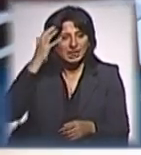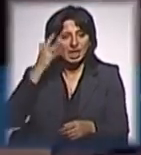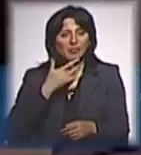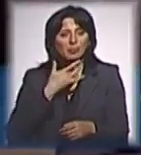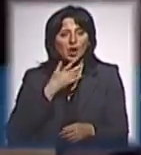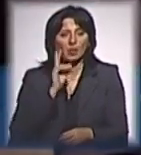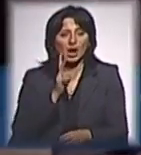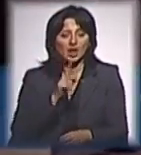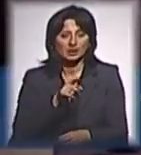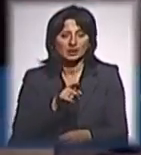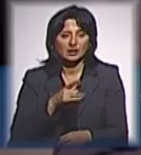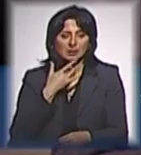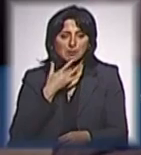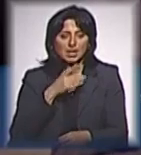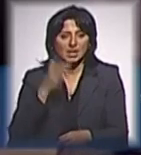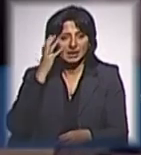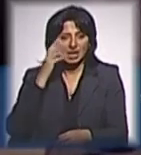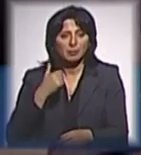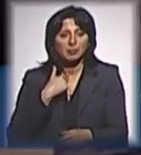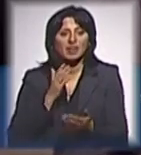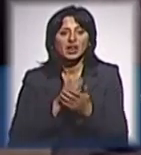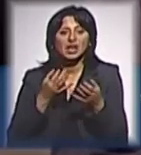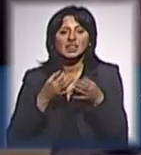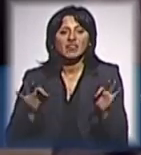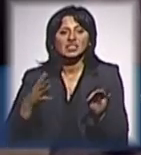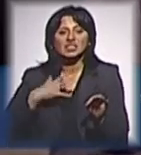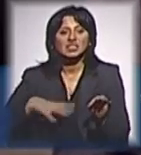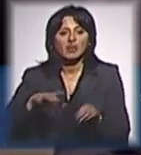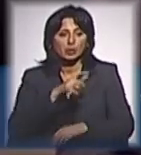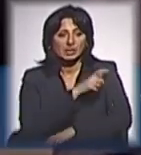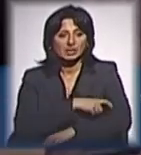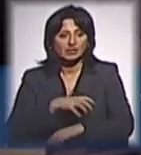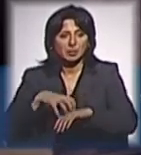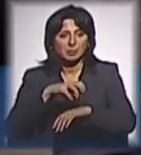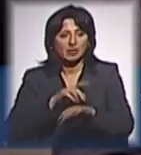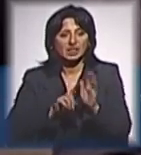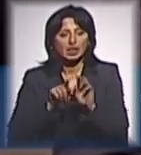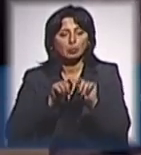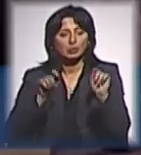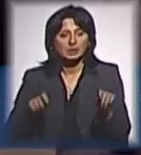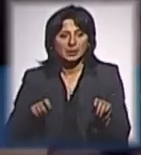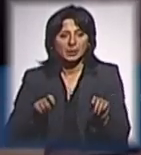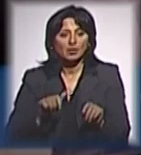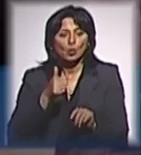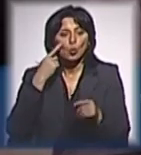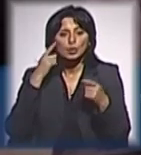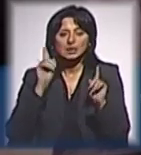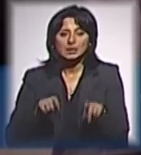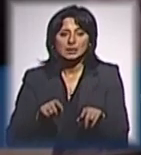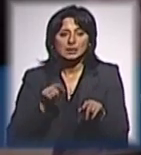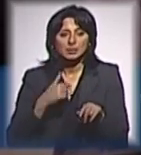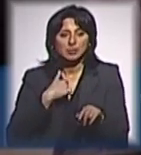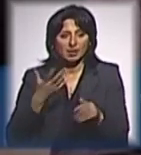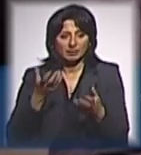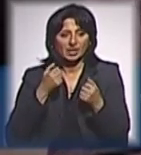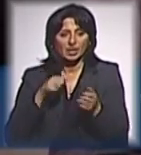მერობის კანდიდატი. მე ვარ თავისუფალი საქართველოს წევრი, ამ პარტიის დამფუძნებელი და როგორც იცით, დღეს მე